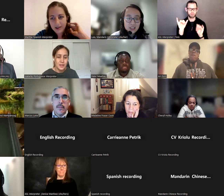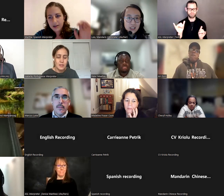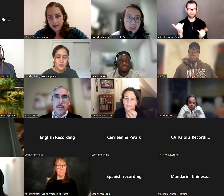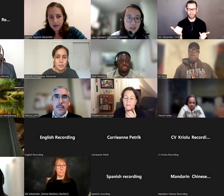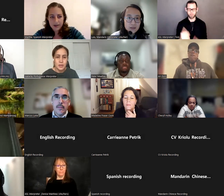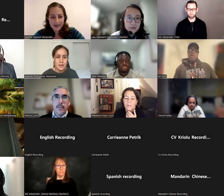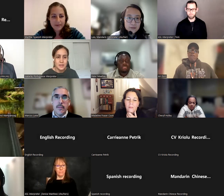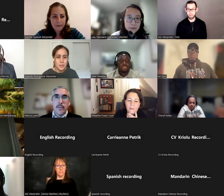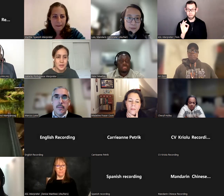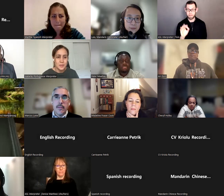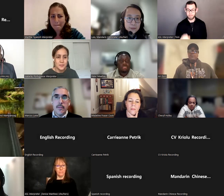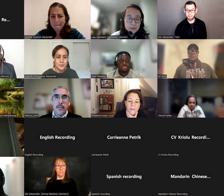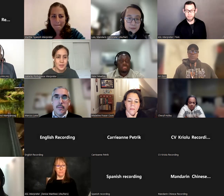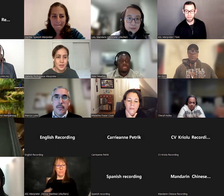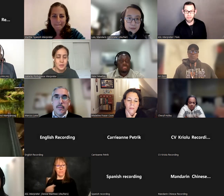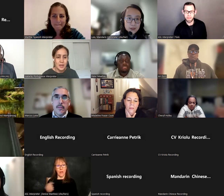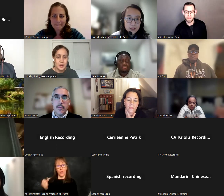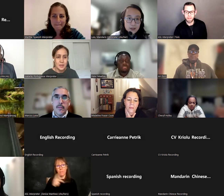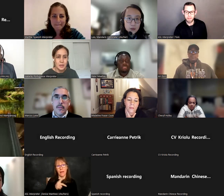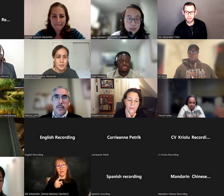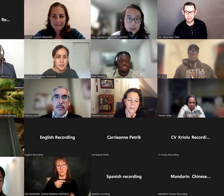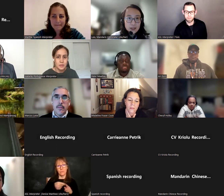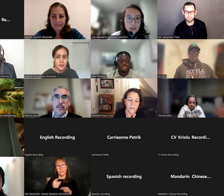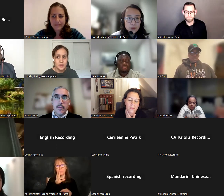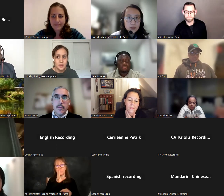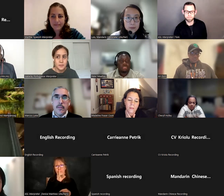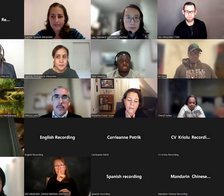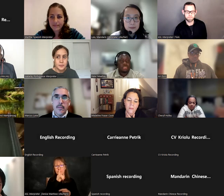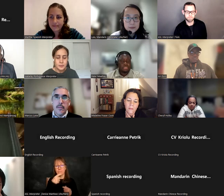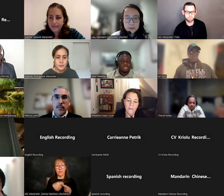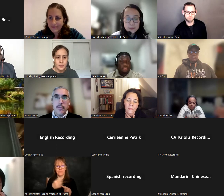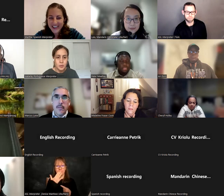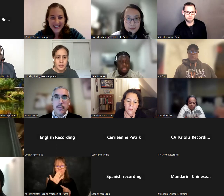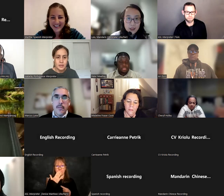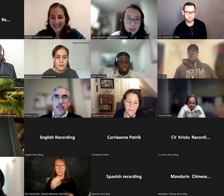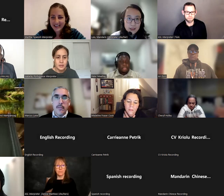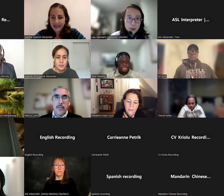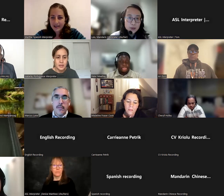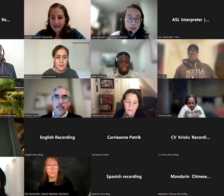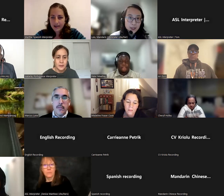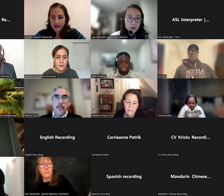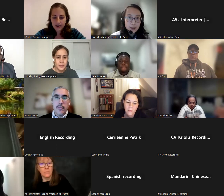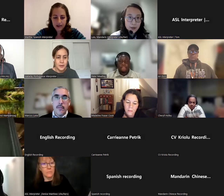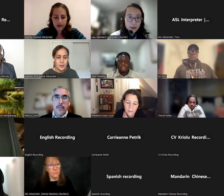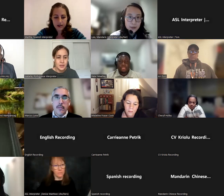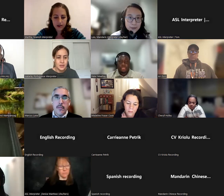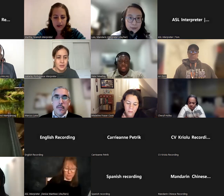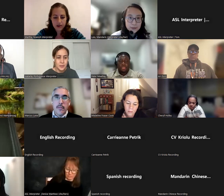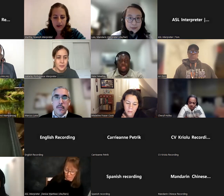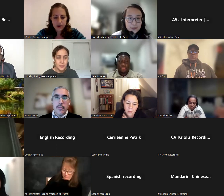Are we good, Martha? Yeah, we can go ahead. Coulez qu'on continue. Thank you, Martha. Okay, Merci. thank you.